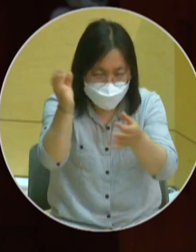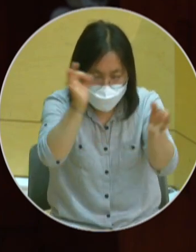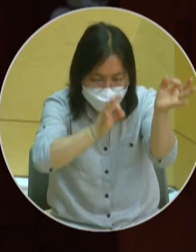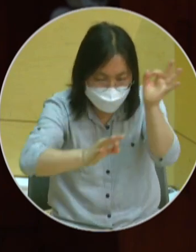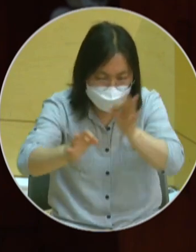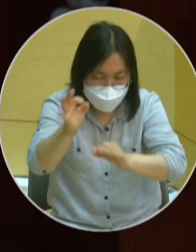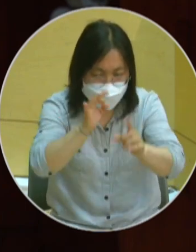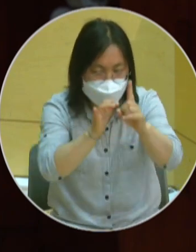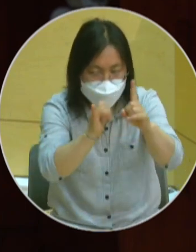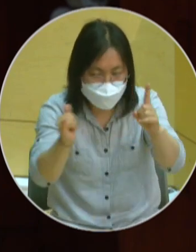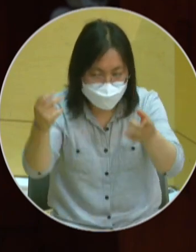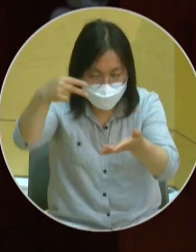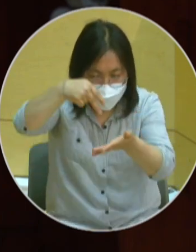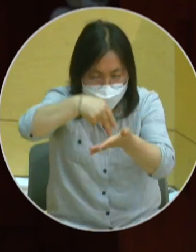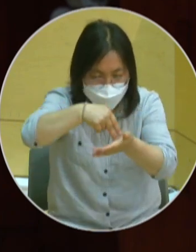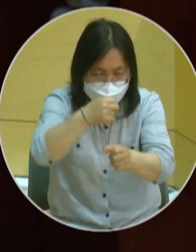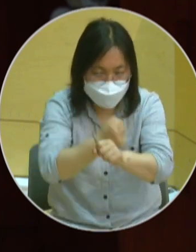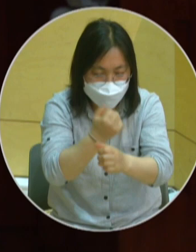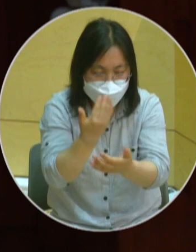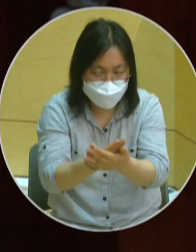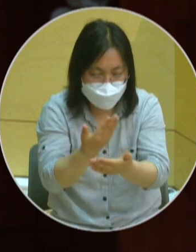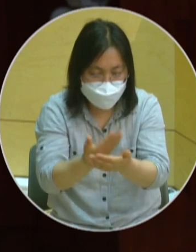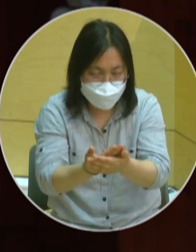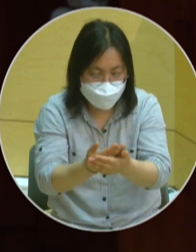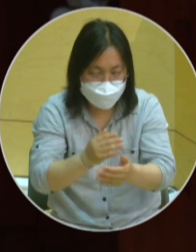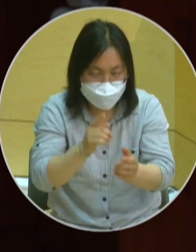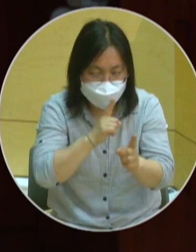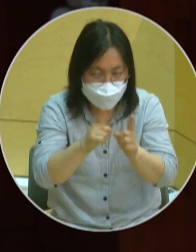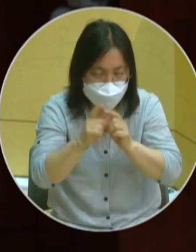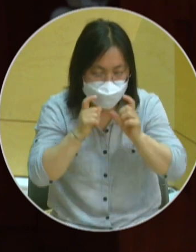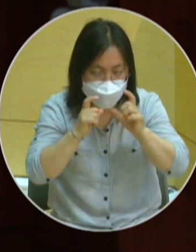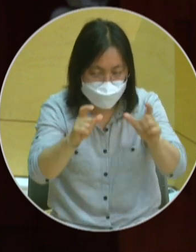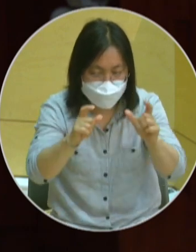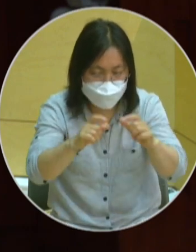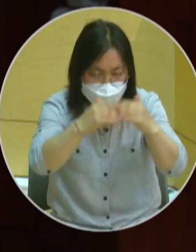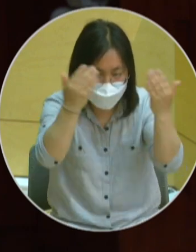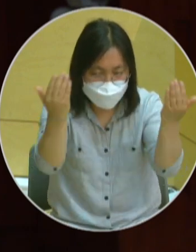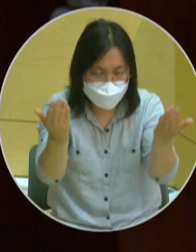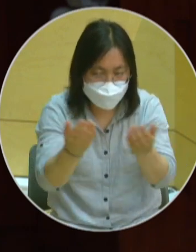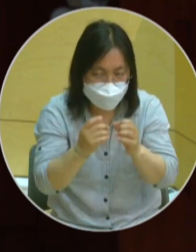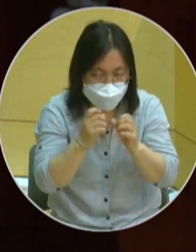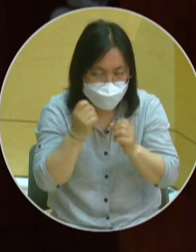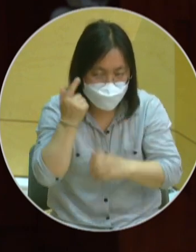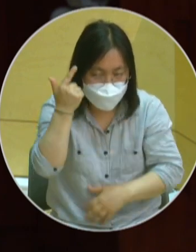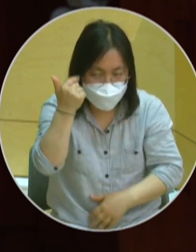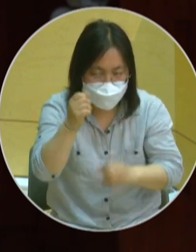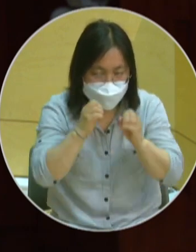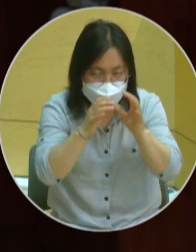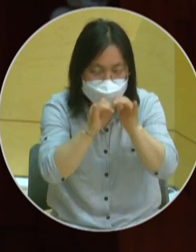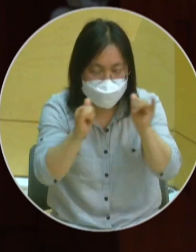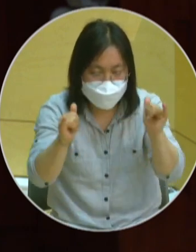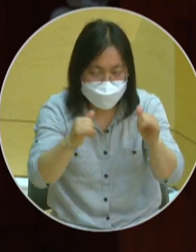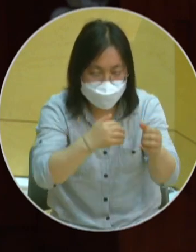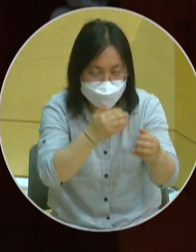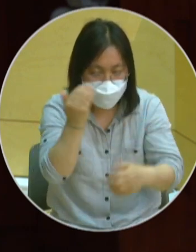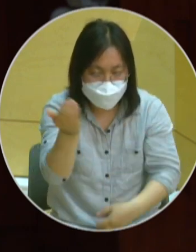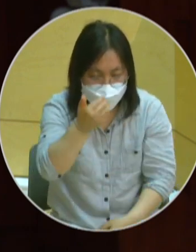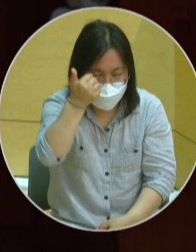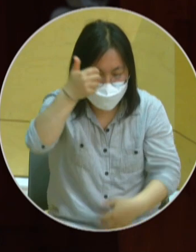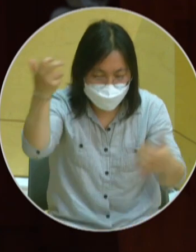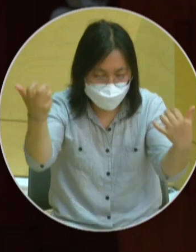한 사람으로 세워지게 하옵소서. 말씀 선포하시는 모든 교역자님들을 성령 충만케